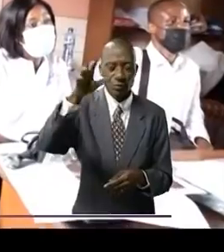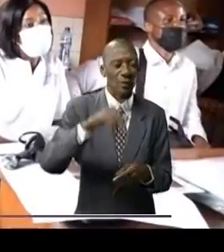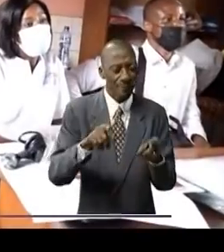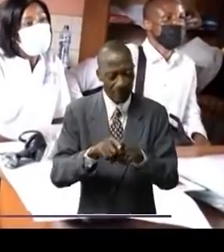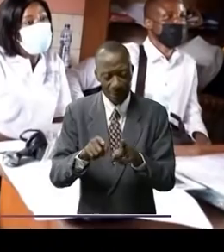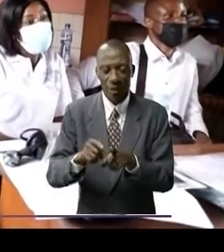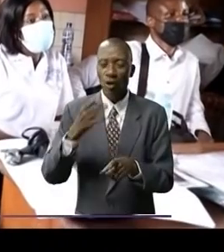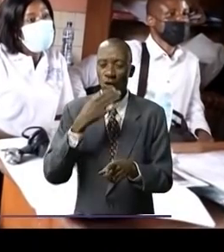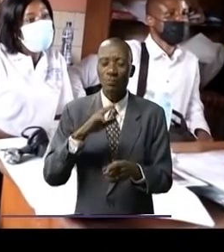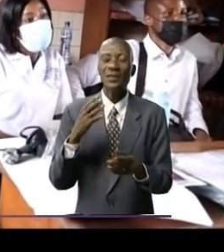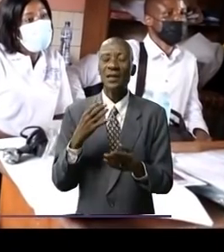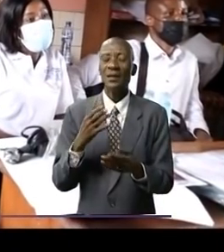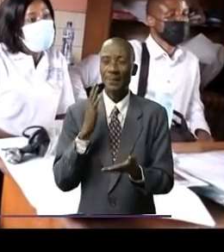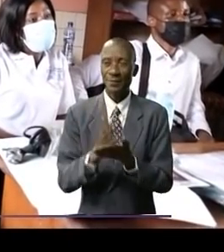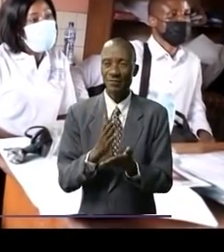que